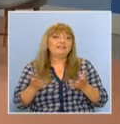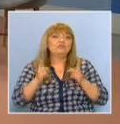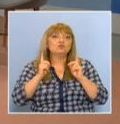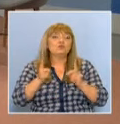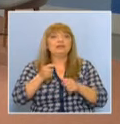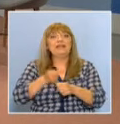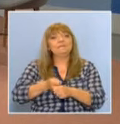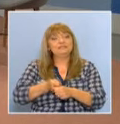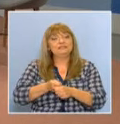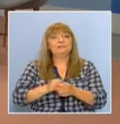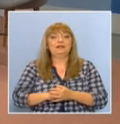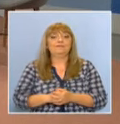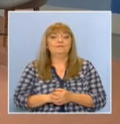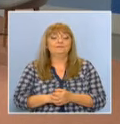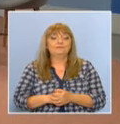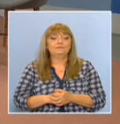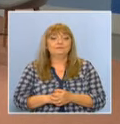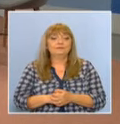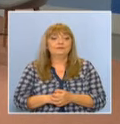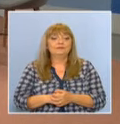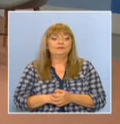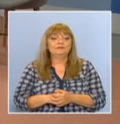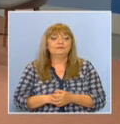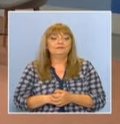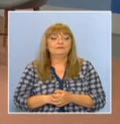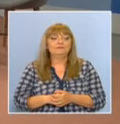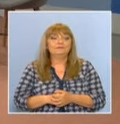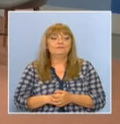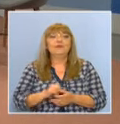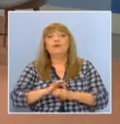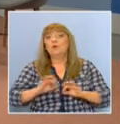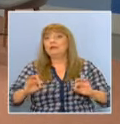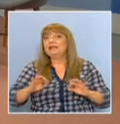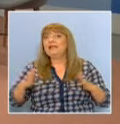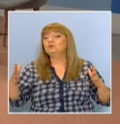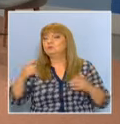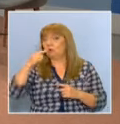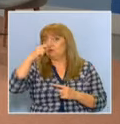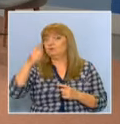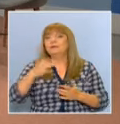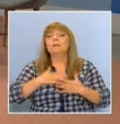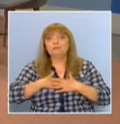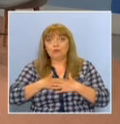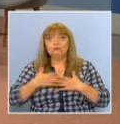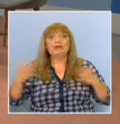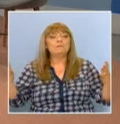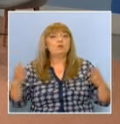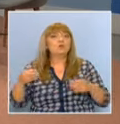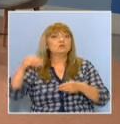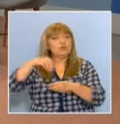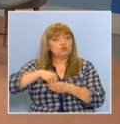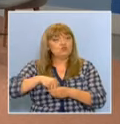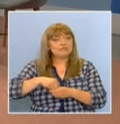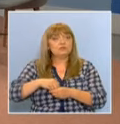извършено. Така че е безспорно важно. Определено е безспорно важно. Благодаря ви много за участието. Успех